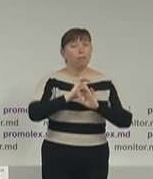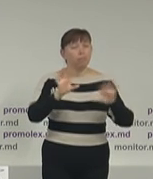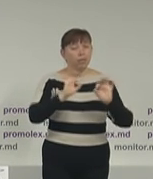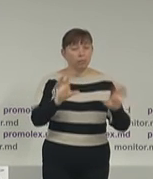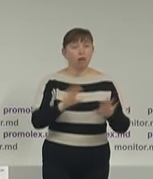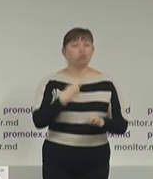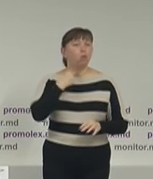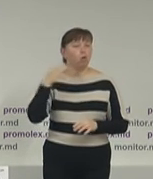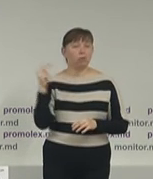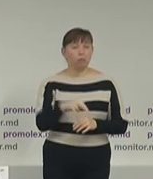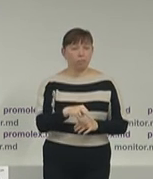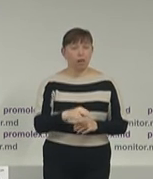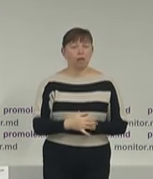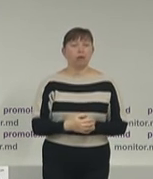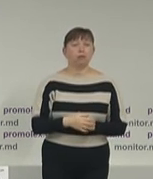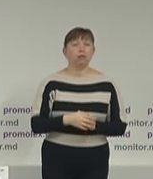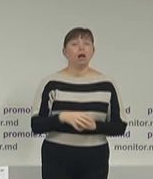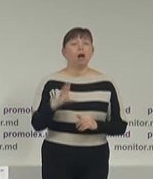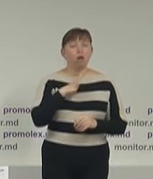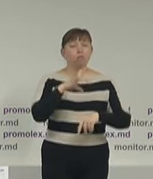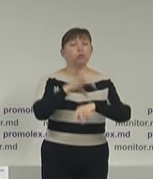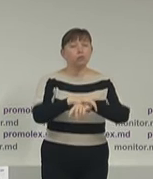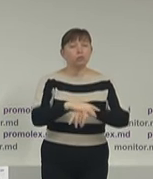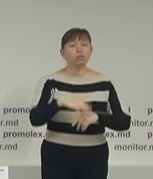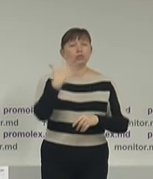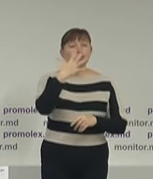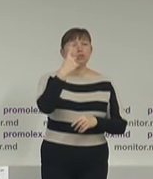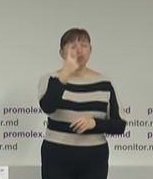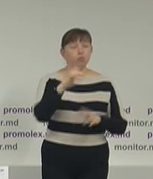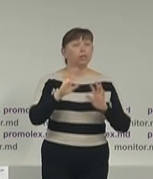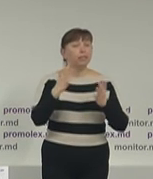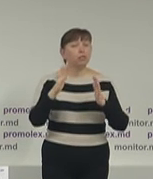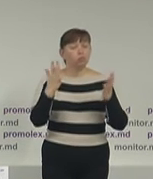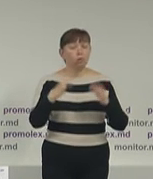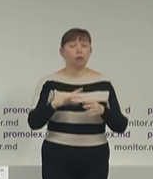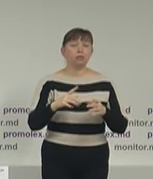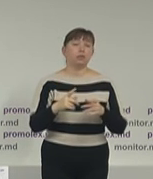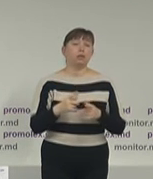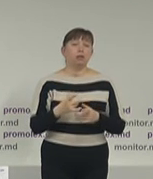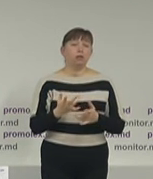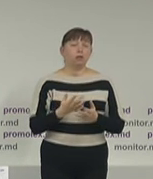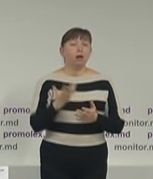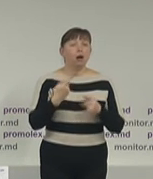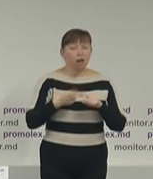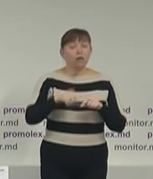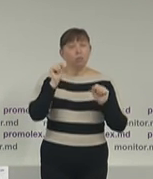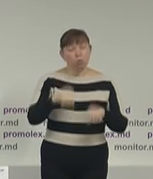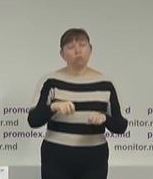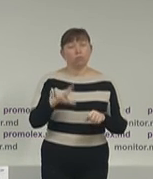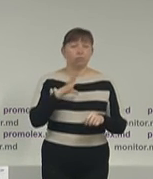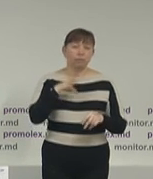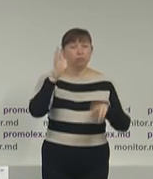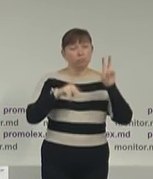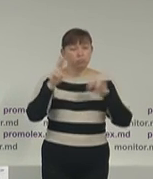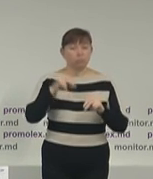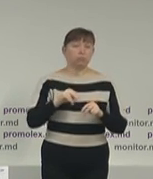condamnabil. Au fost atestate cel puțin 51 de situații, de cazuri care pot fi calificate drept